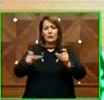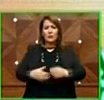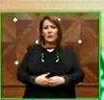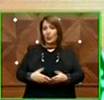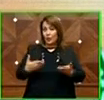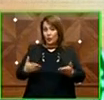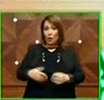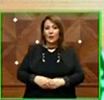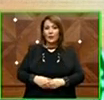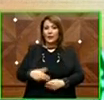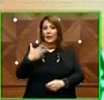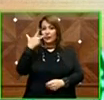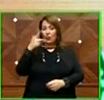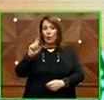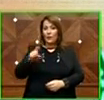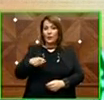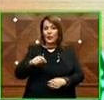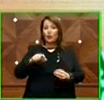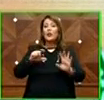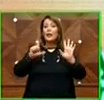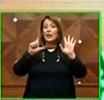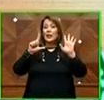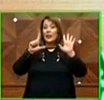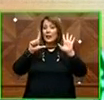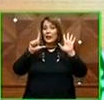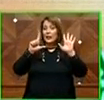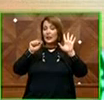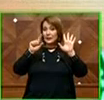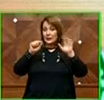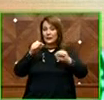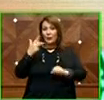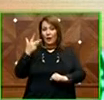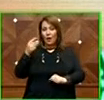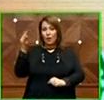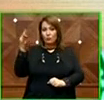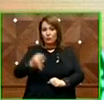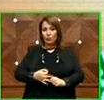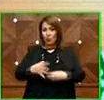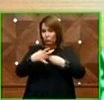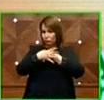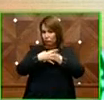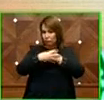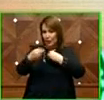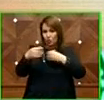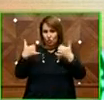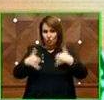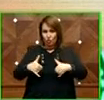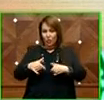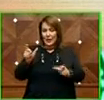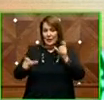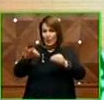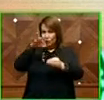إذن بنسبة 3.78% على الساعة 10. خارج الوطن عدد